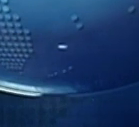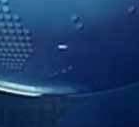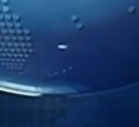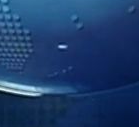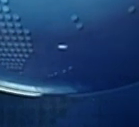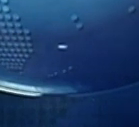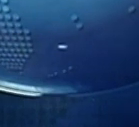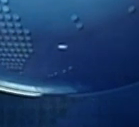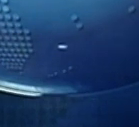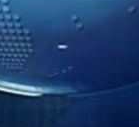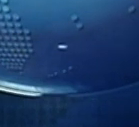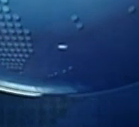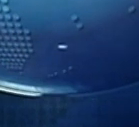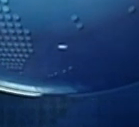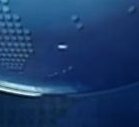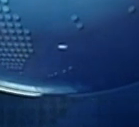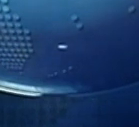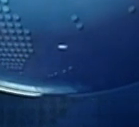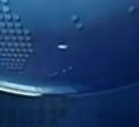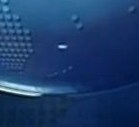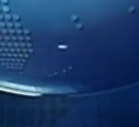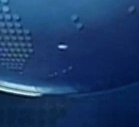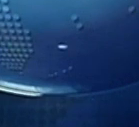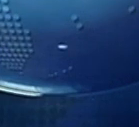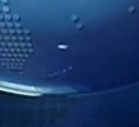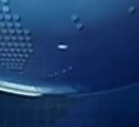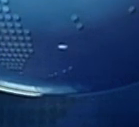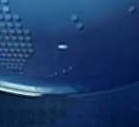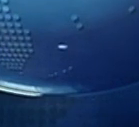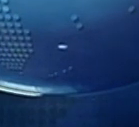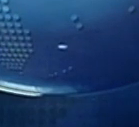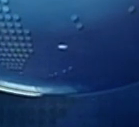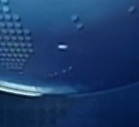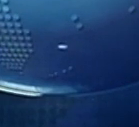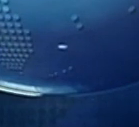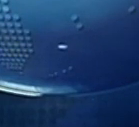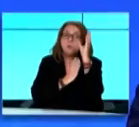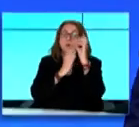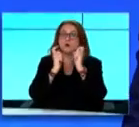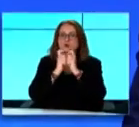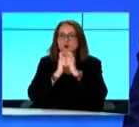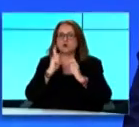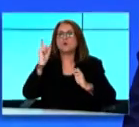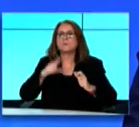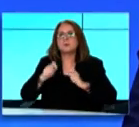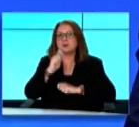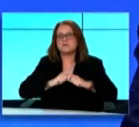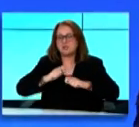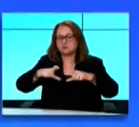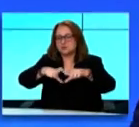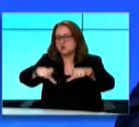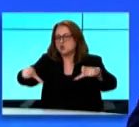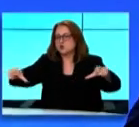ζώων. Ακολουθεί η προστασία των σπιτιών, των κρίσιμων υποδομών και του περιβάλλοντος. Απαντήσεις για